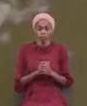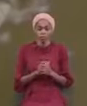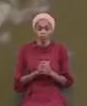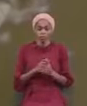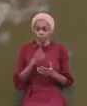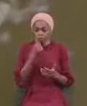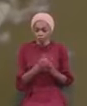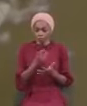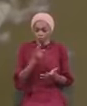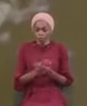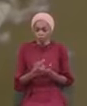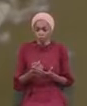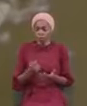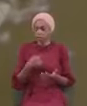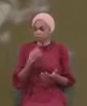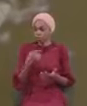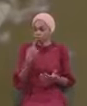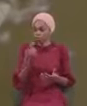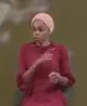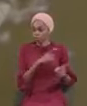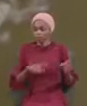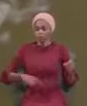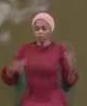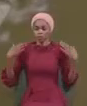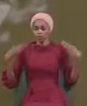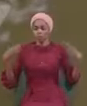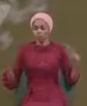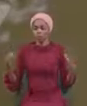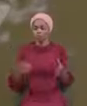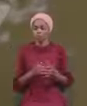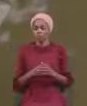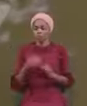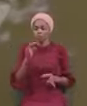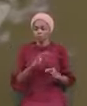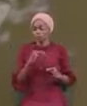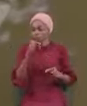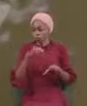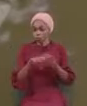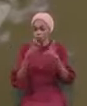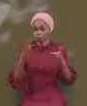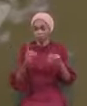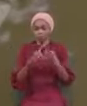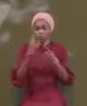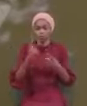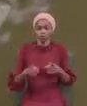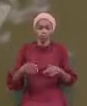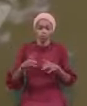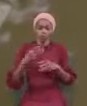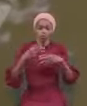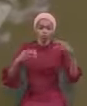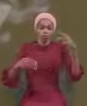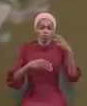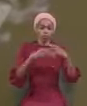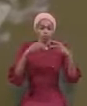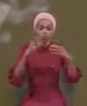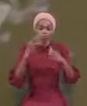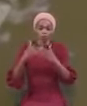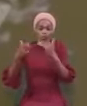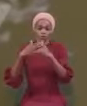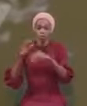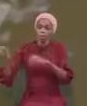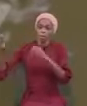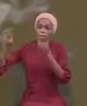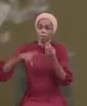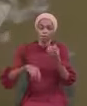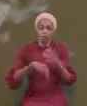desambés et vous verrez si je n'ouvre pas pour vous les éclus des cieux si je ne répends pas sur vous